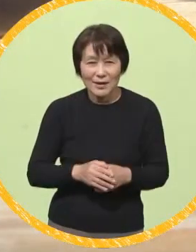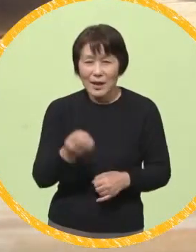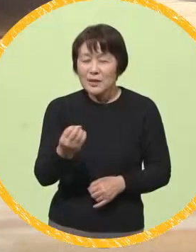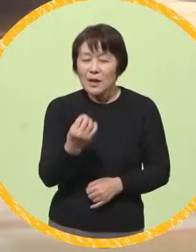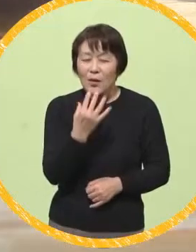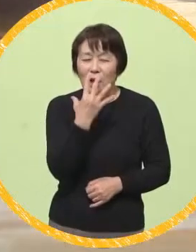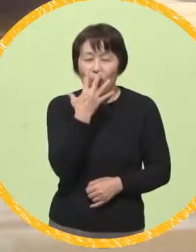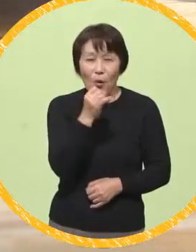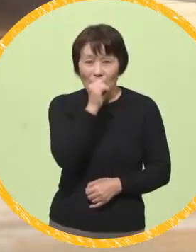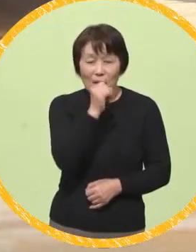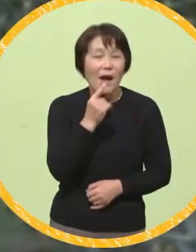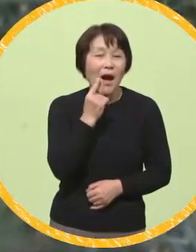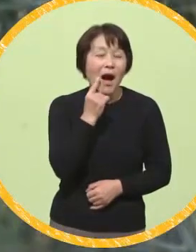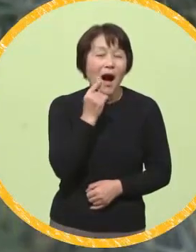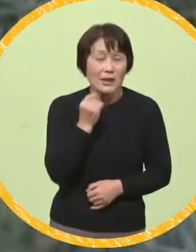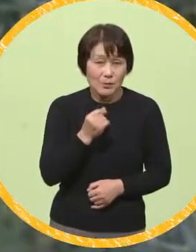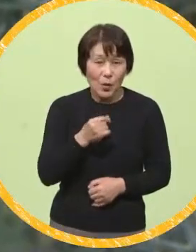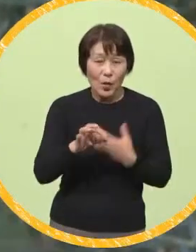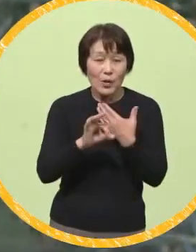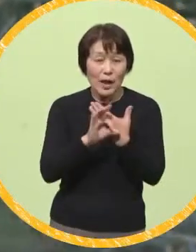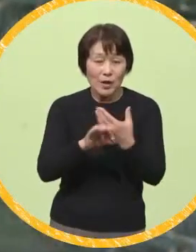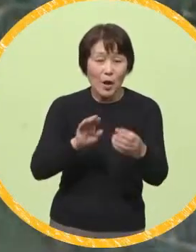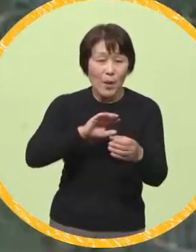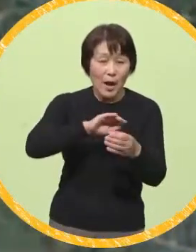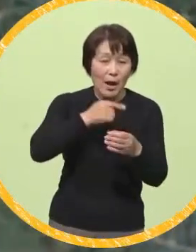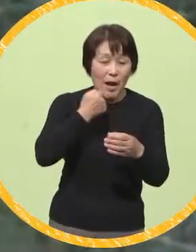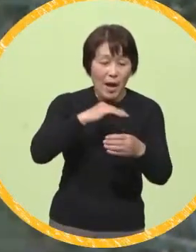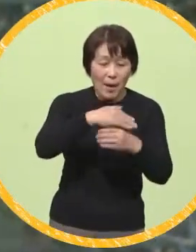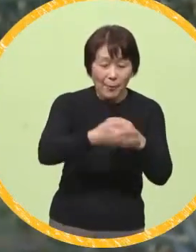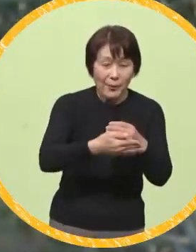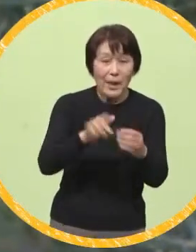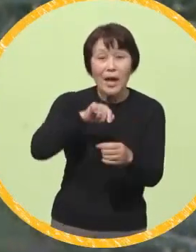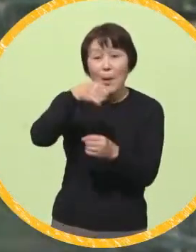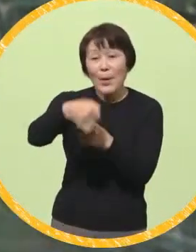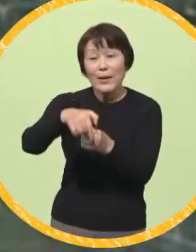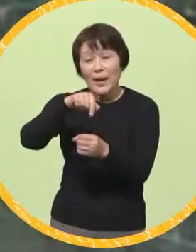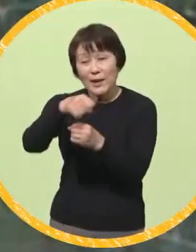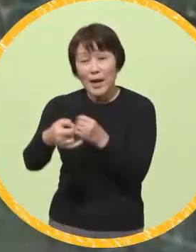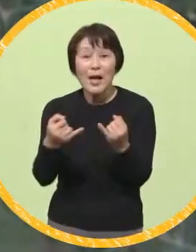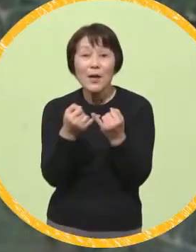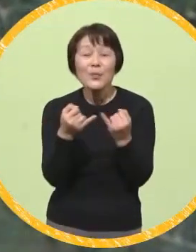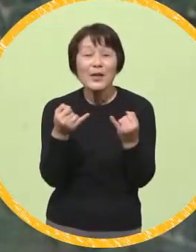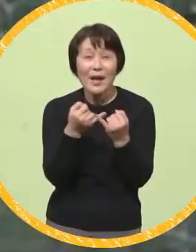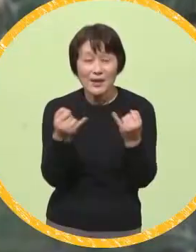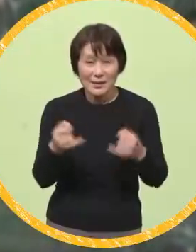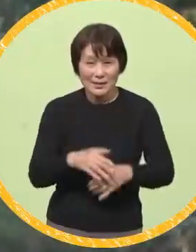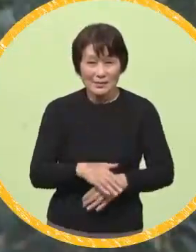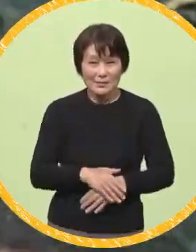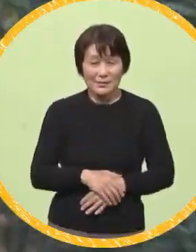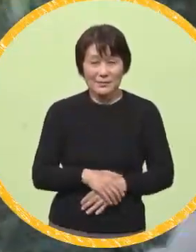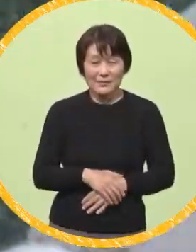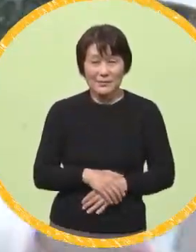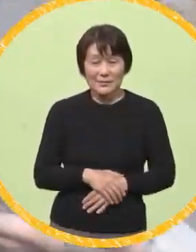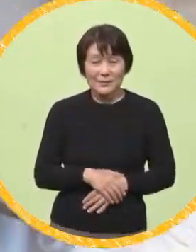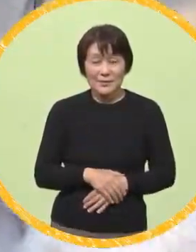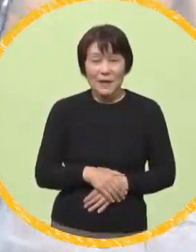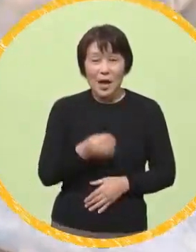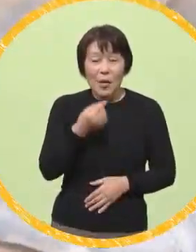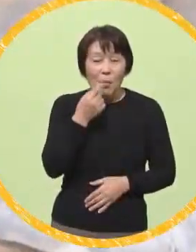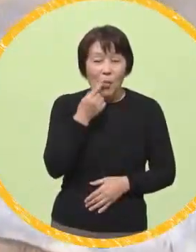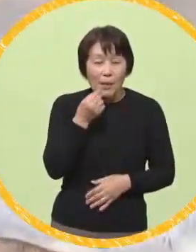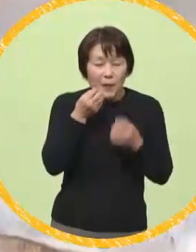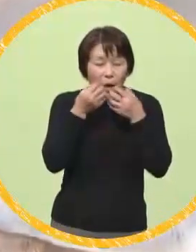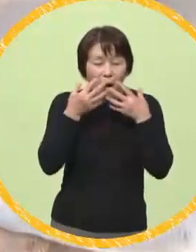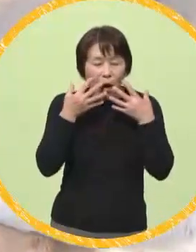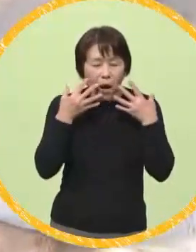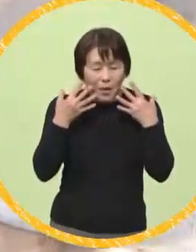そうですし、味も、まるでリンゴとかバナナをイメージさせるような味わいが特徴です。 すごい華やかなオ